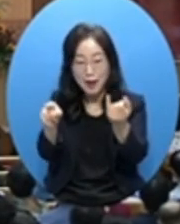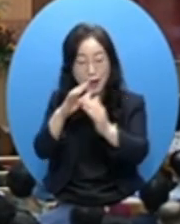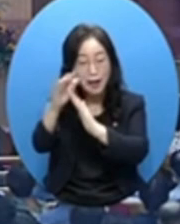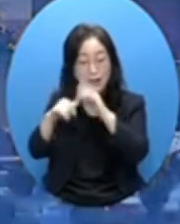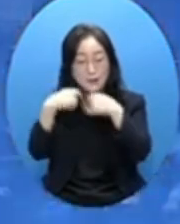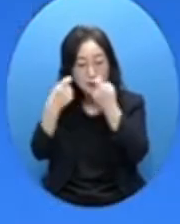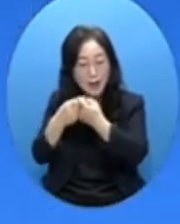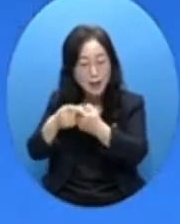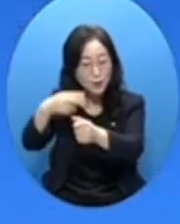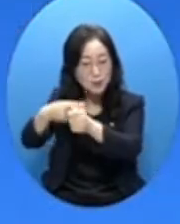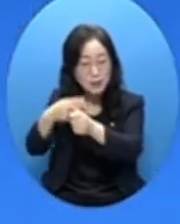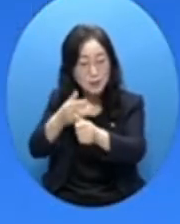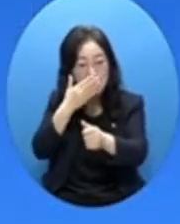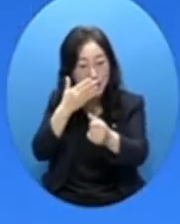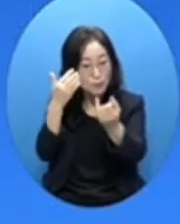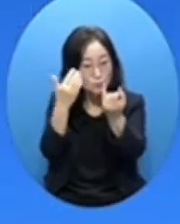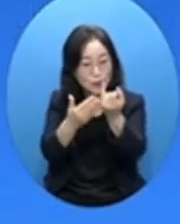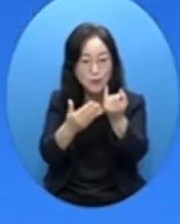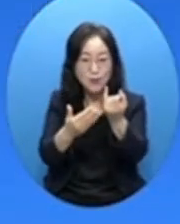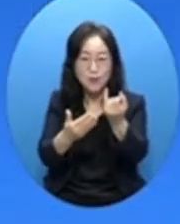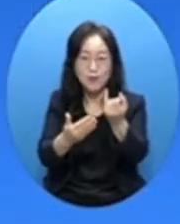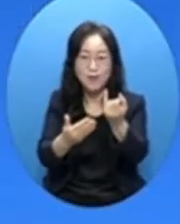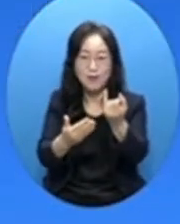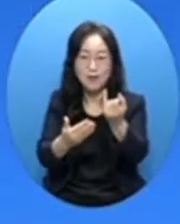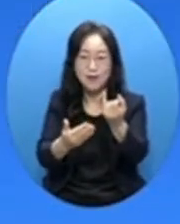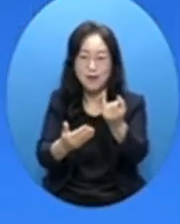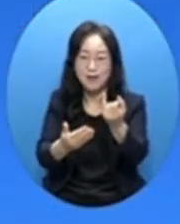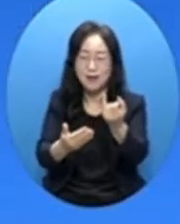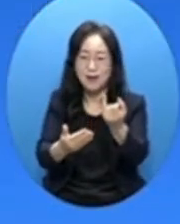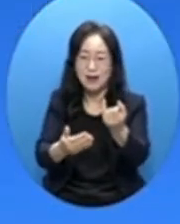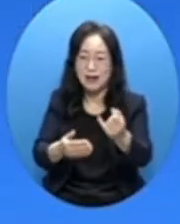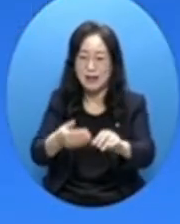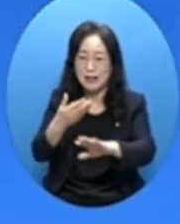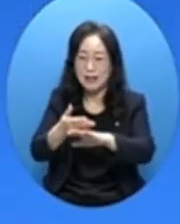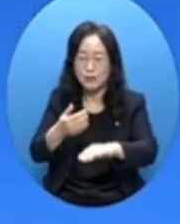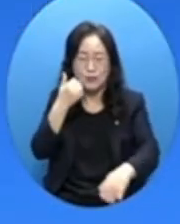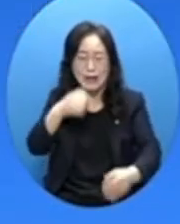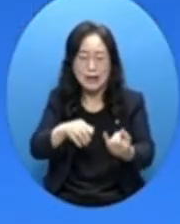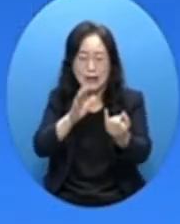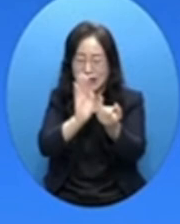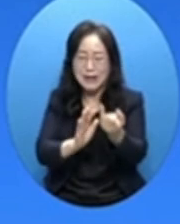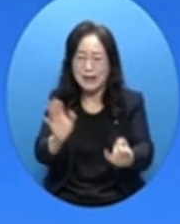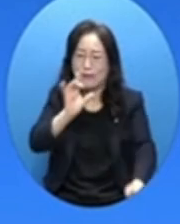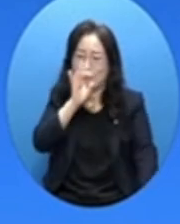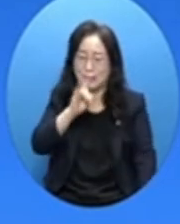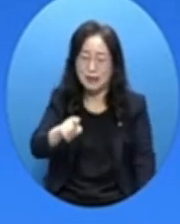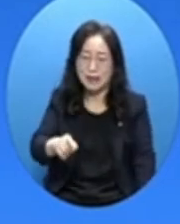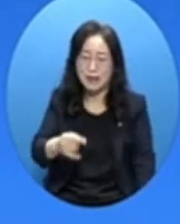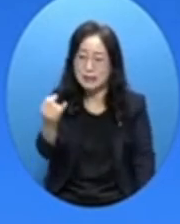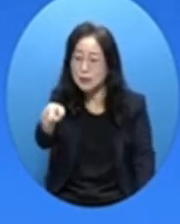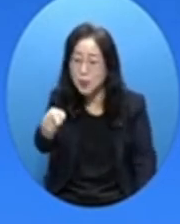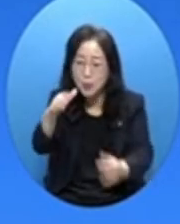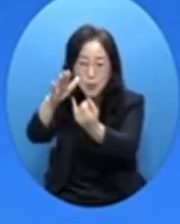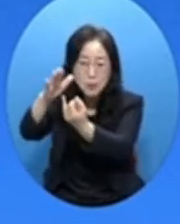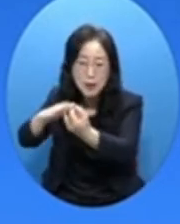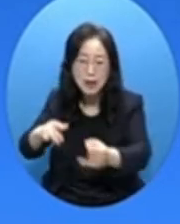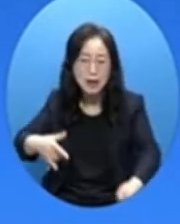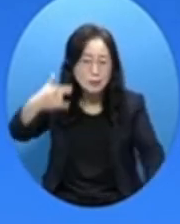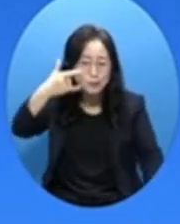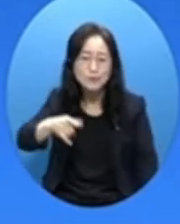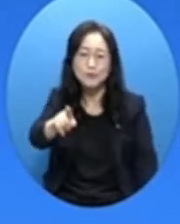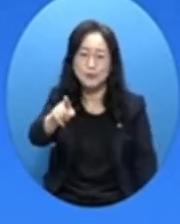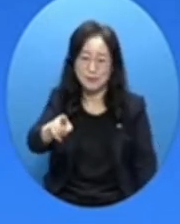있겠니? 주위의 친구들이 말입니다. 아이, 걔는 듣지도 못하고 보지도 못하고 말도 못하는데